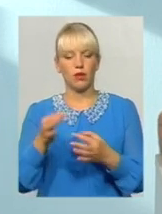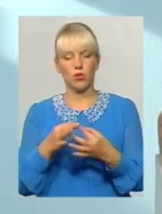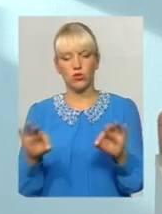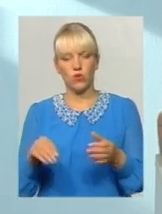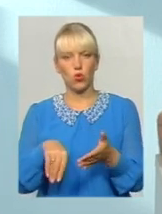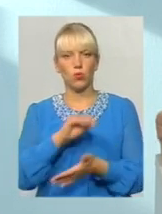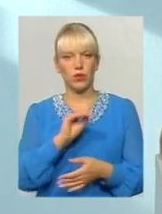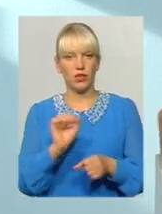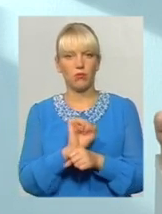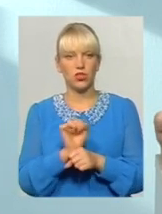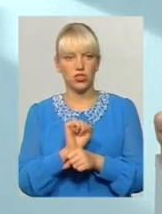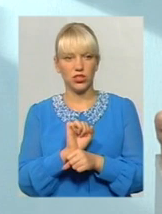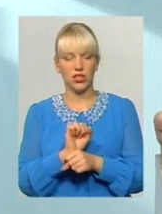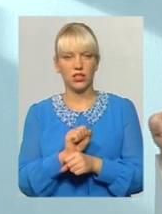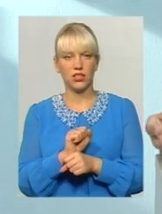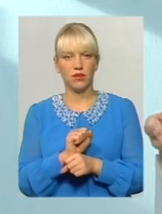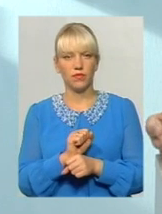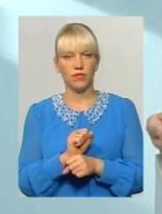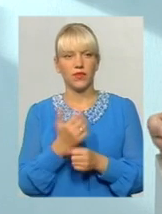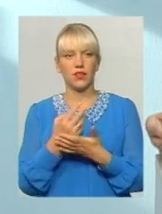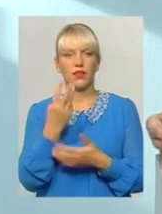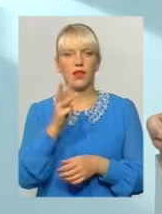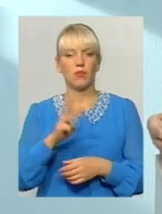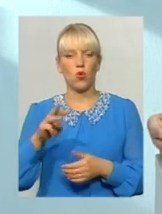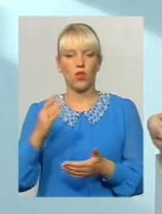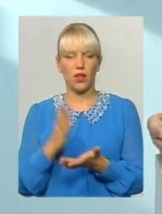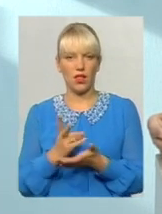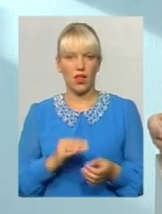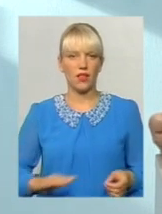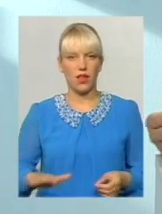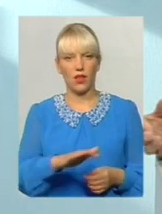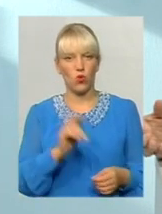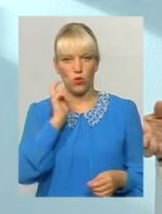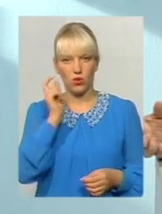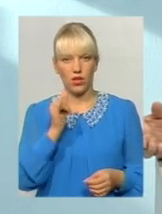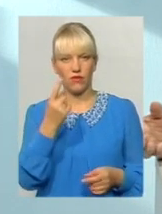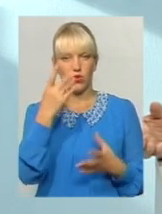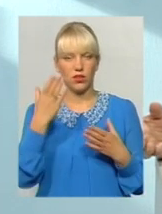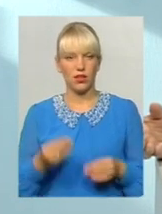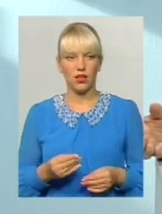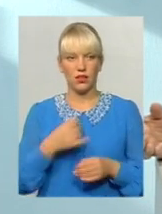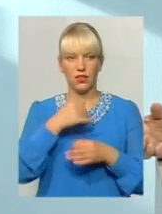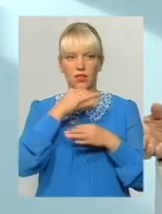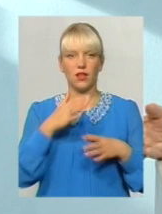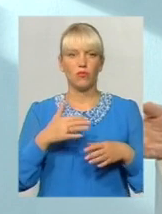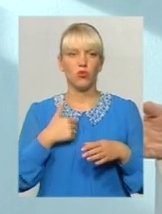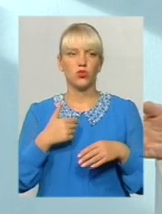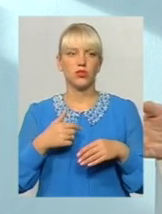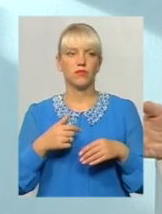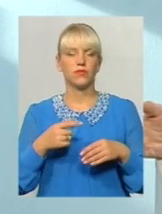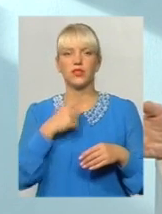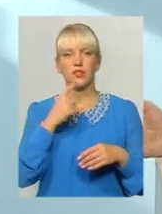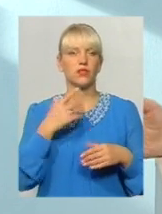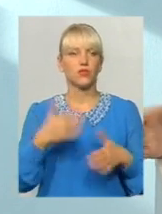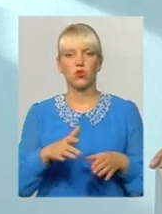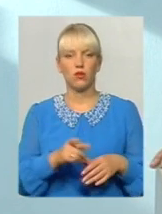купити даний транспортний засіб. Там 3 мільйони автомобілів маємо на території України, а зараз в один день не можемо, да, наприклад, сказати людям, все, поставте